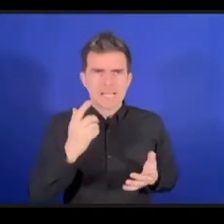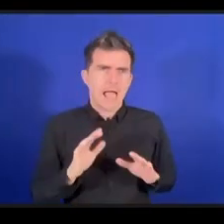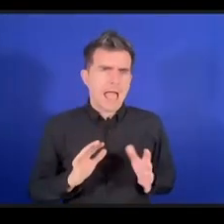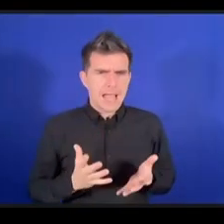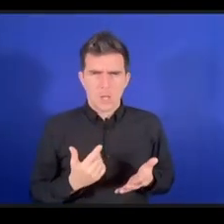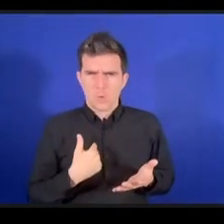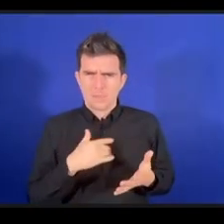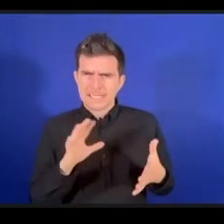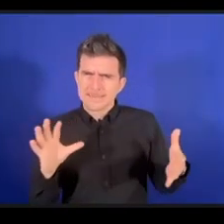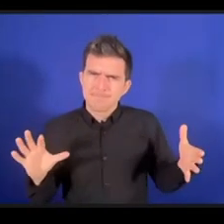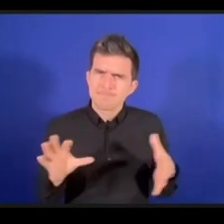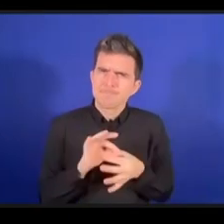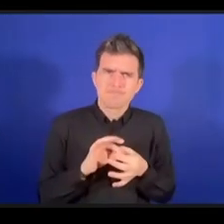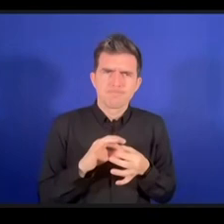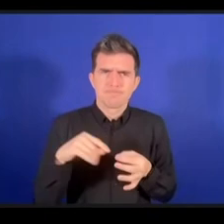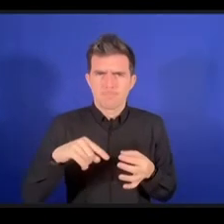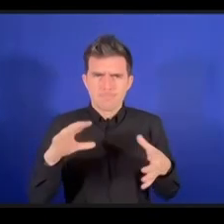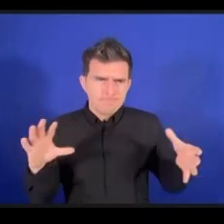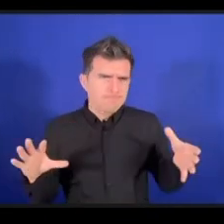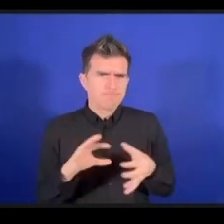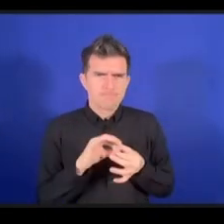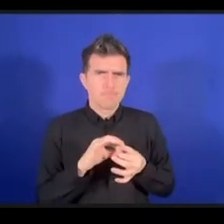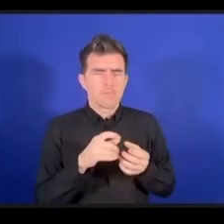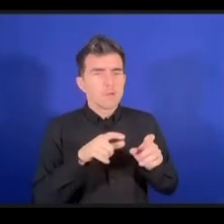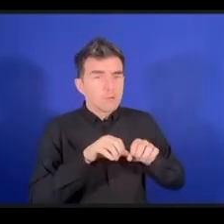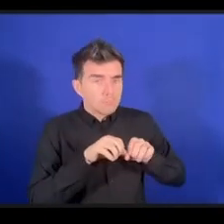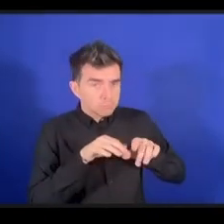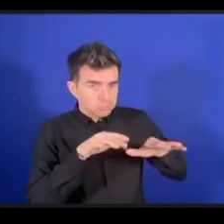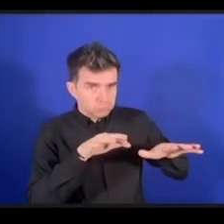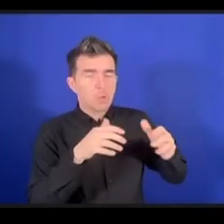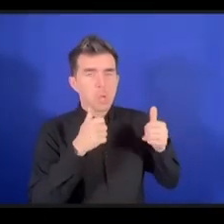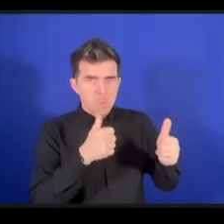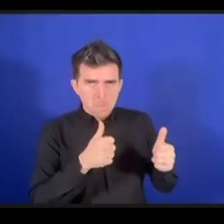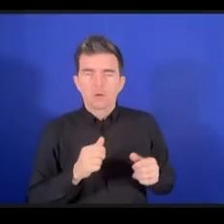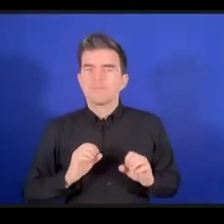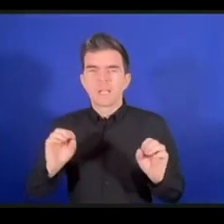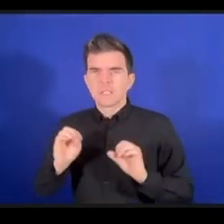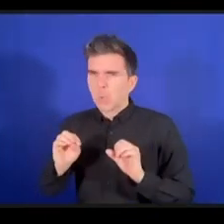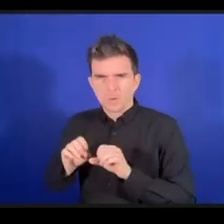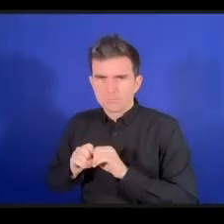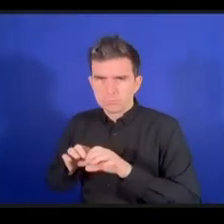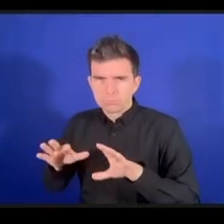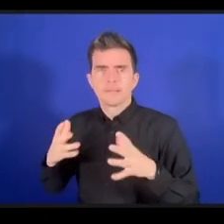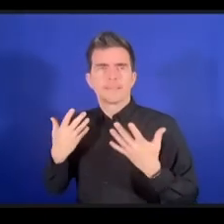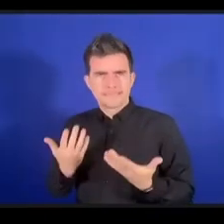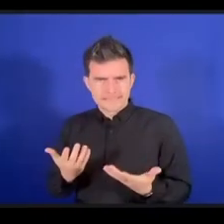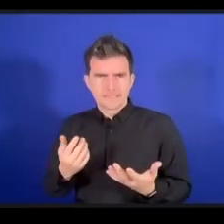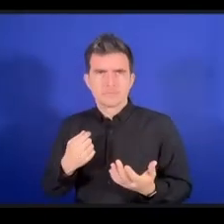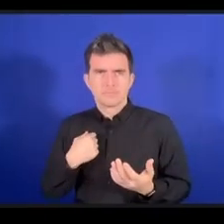有和没有的问题。我不是指的是南北的差距，而是指的是